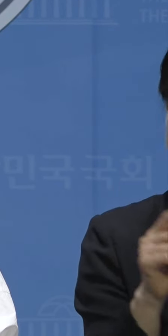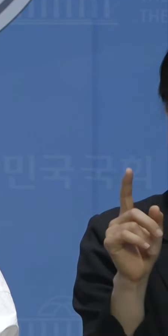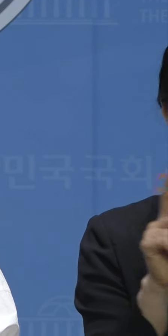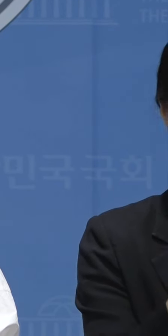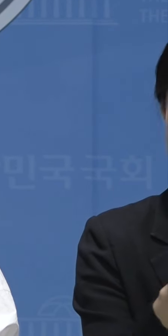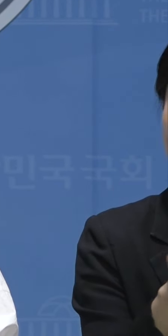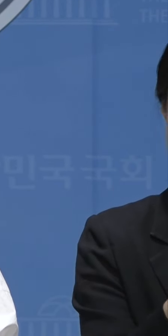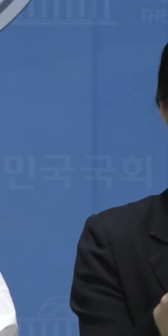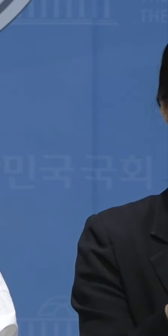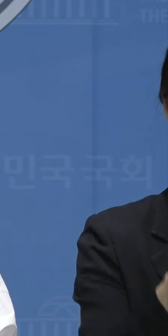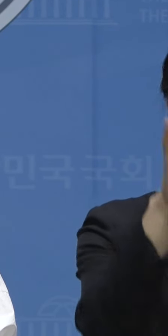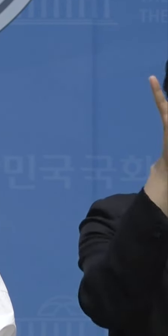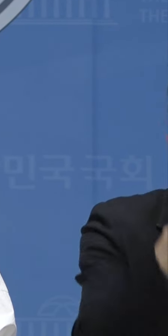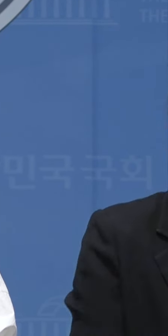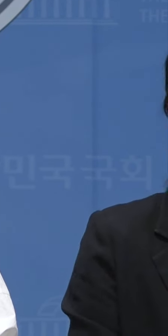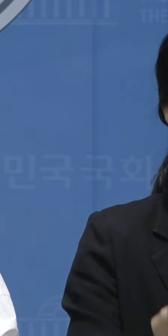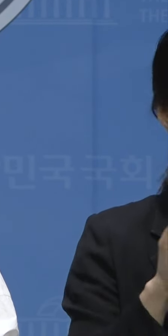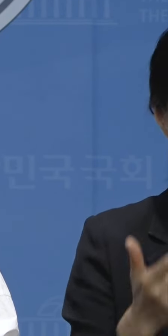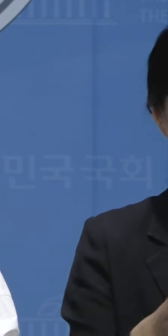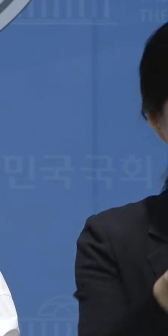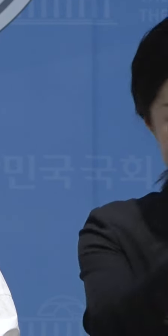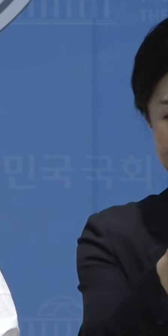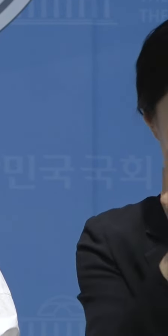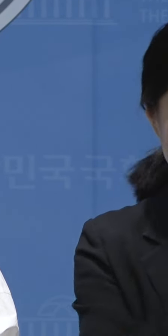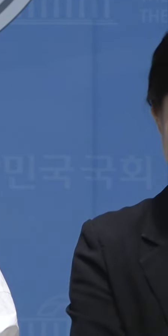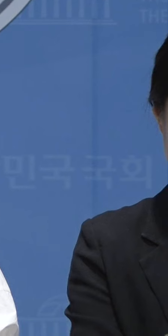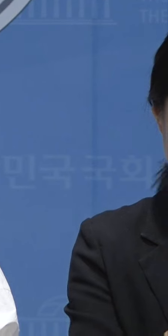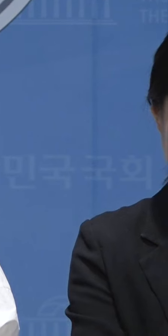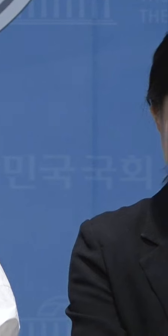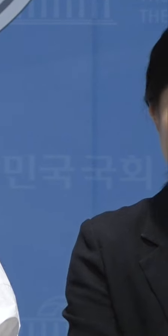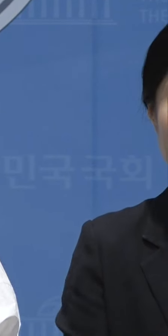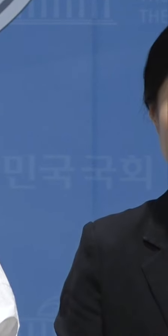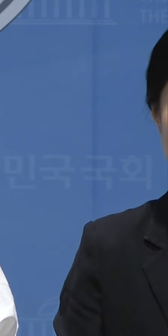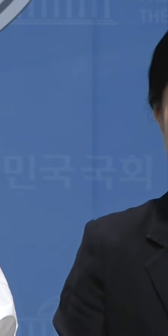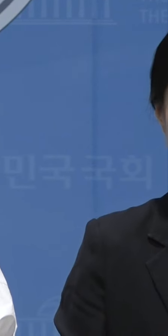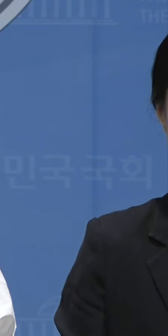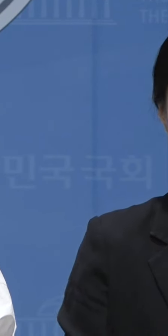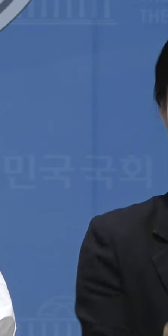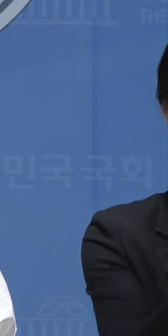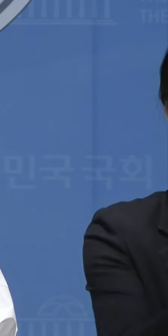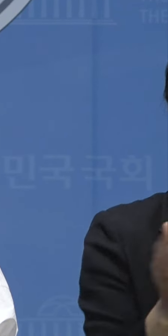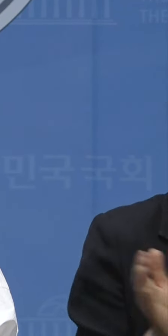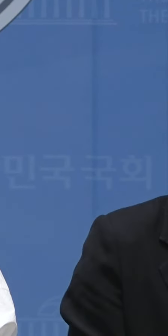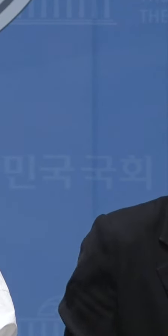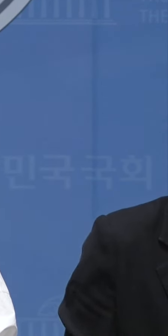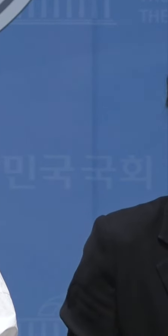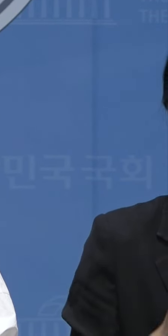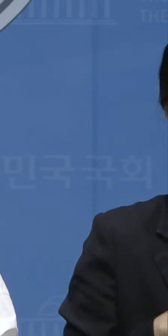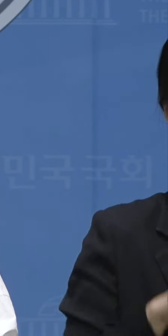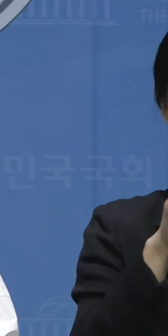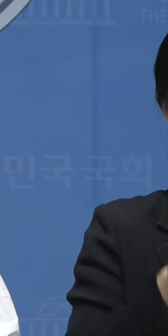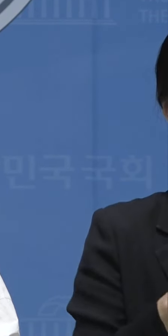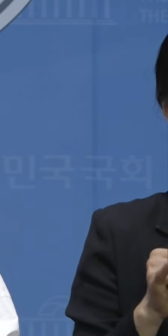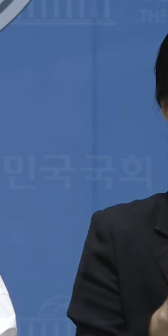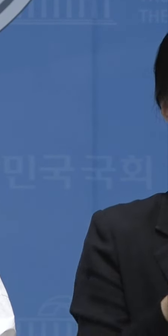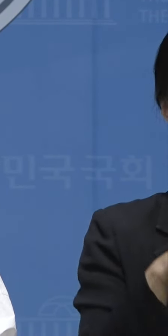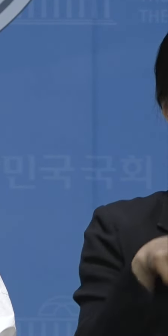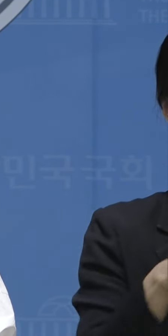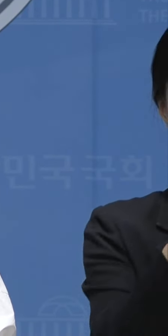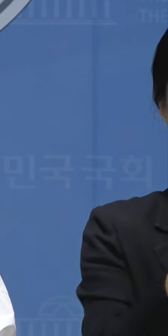단어를 거론할 자격이 없습니다 김씨 때문에 고위공무원 한 분이